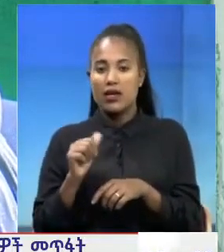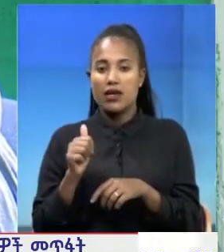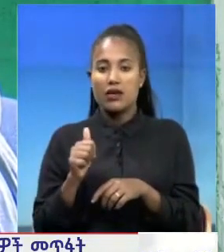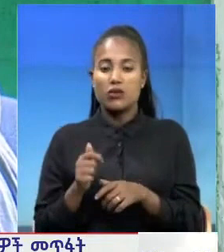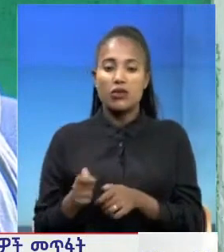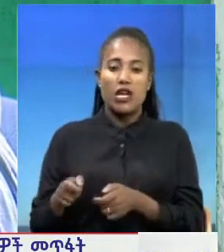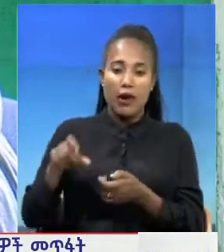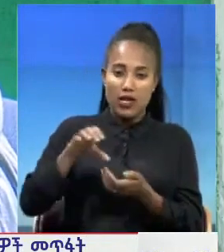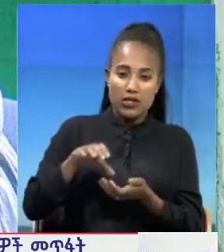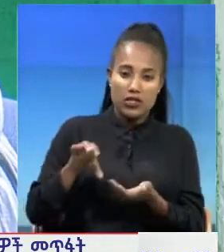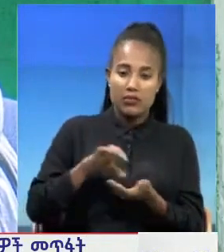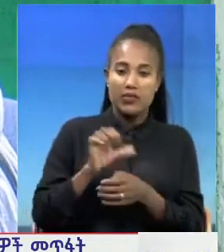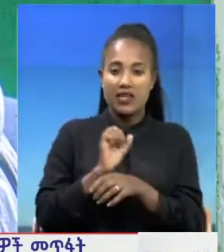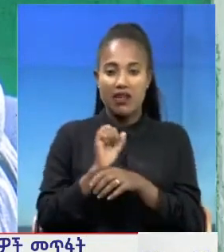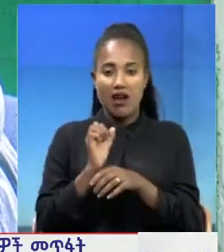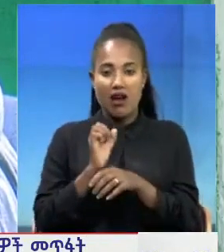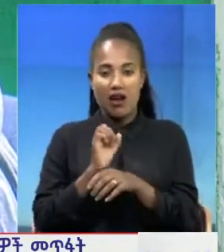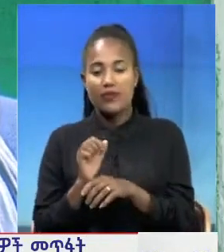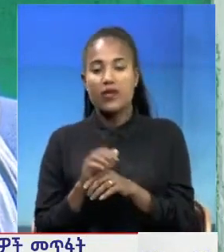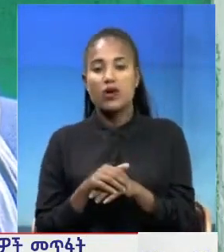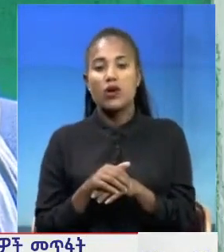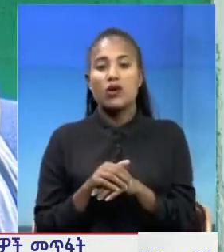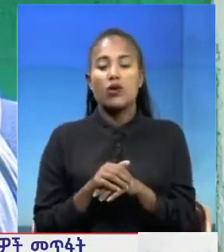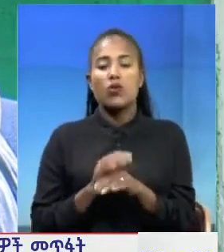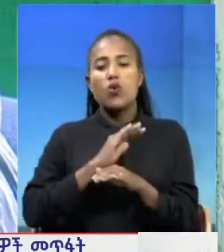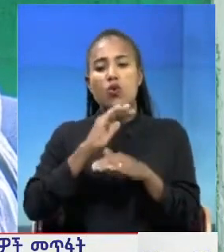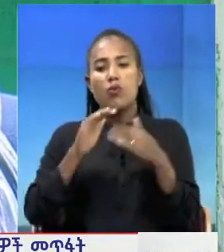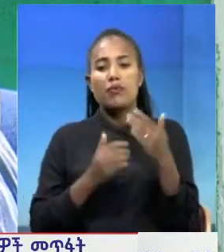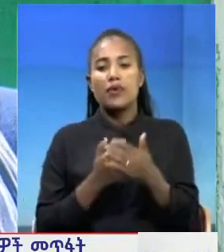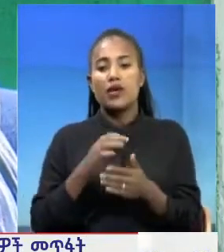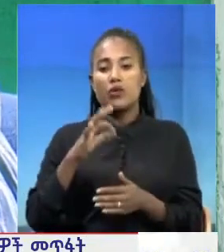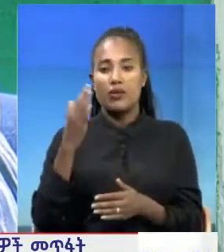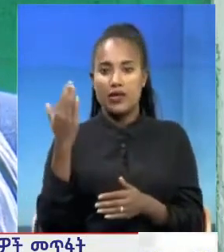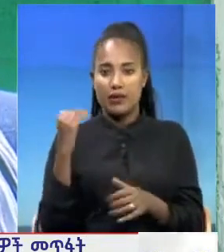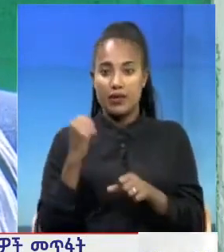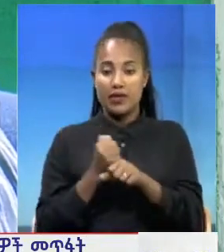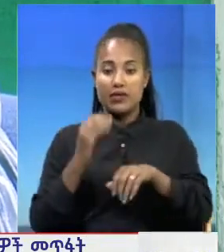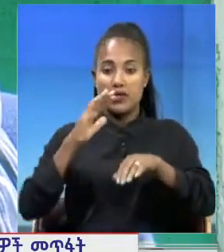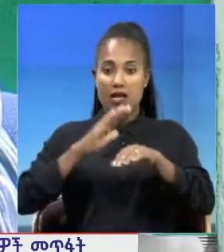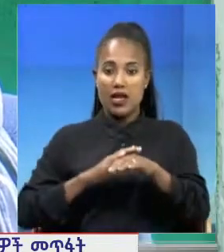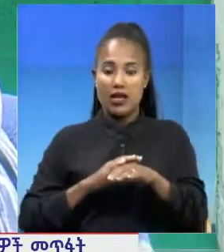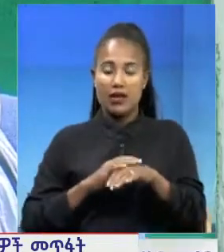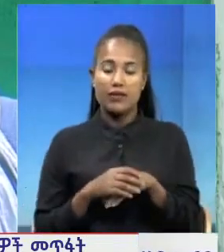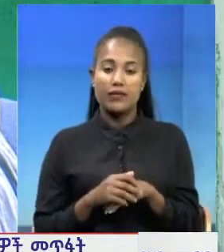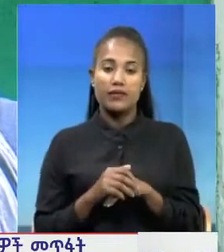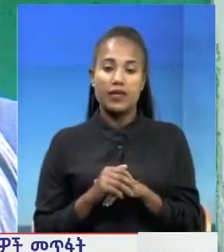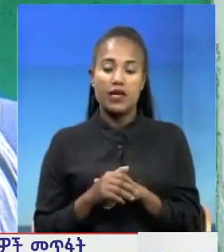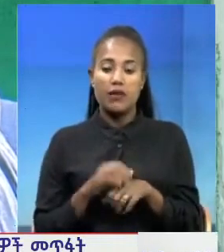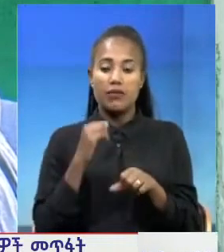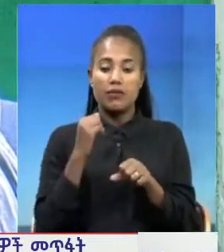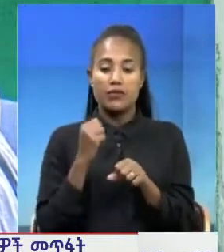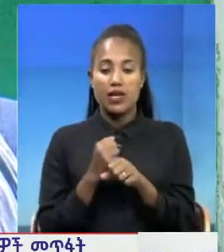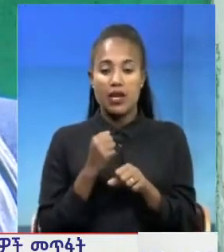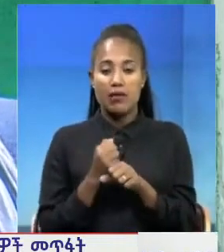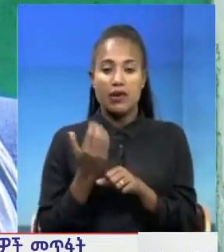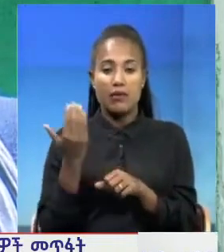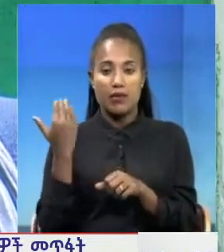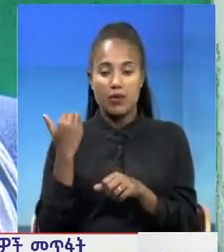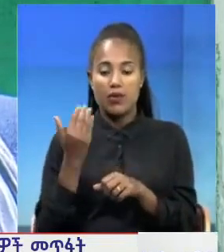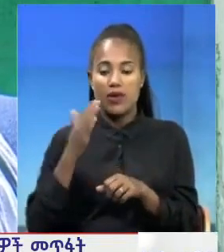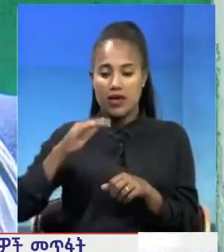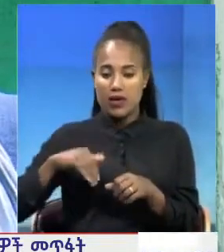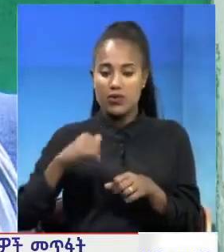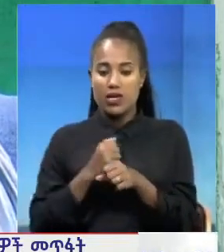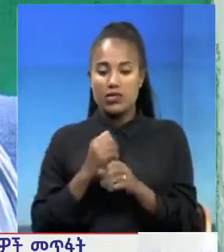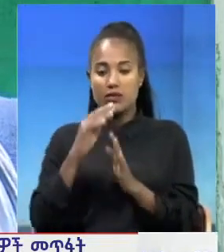ኤክስካቫተሮች፣ ዶዘሮች፣ ሮለሮች እነዚህ ሁሉ የሚገኙበት ነበር። ያው ስራ ላይ በነበርንበት ወይንም ደግሞ ቀሪው